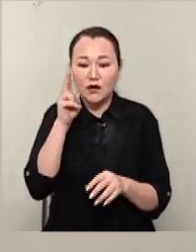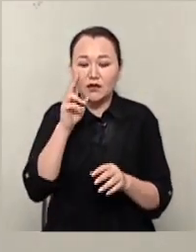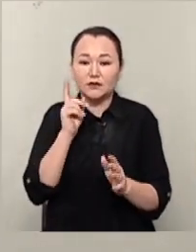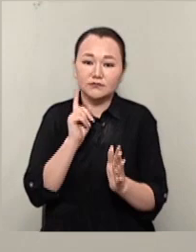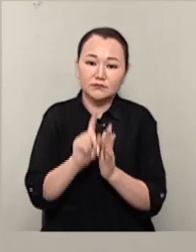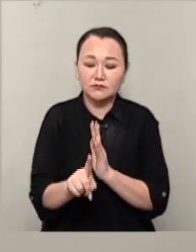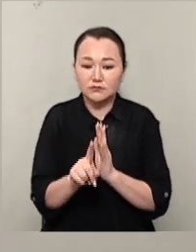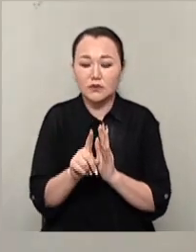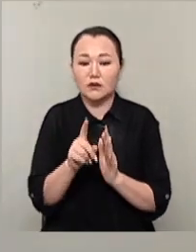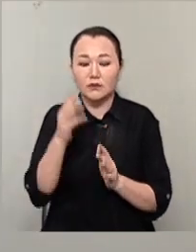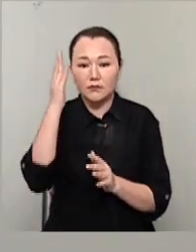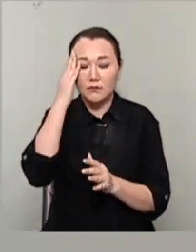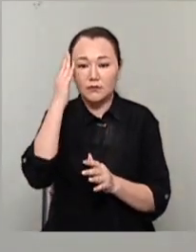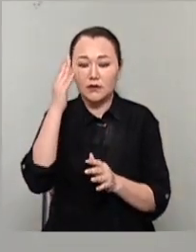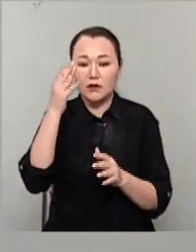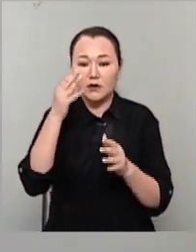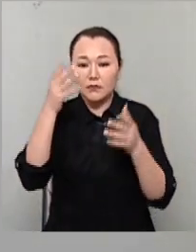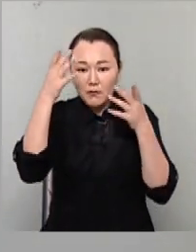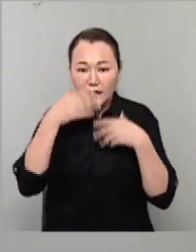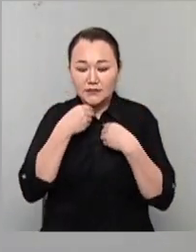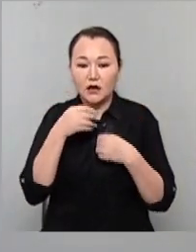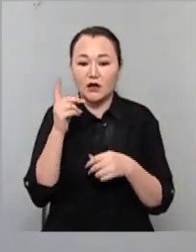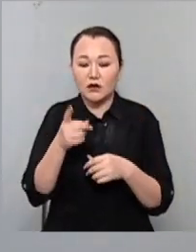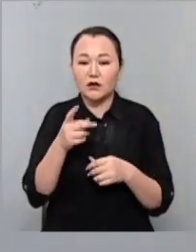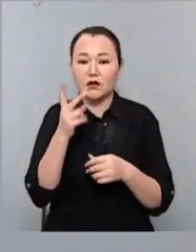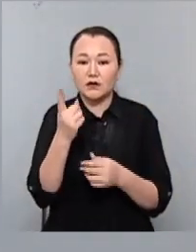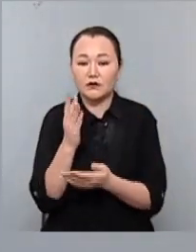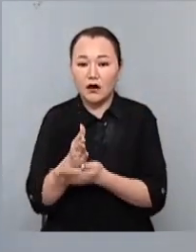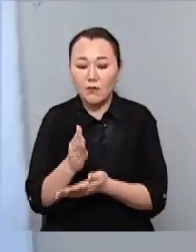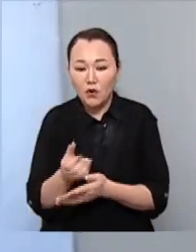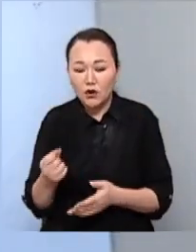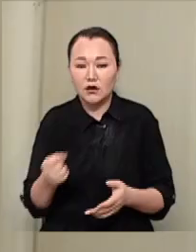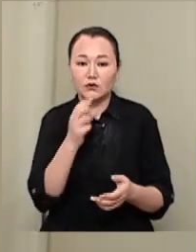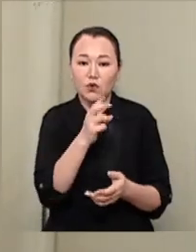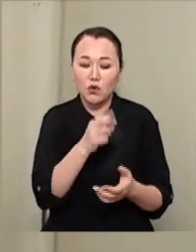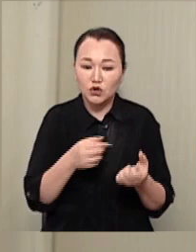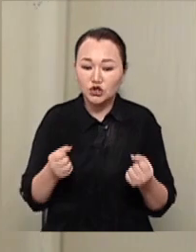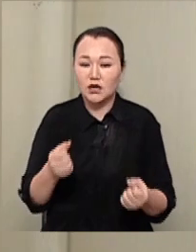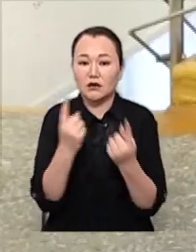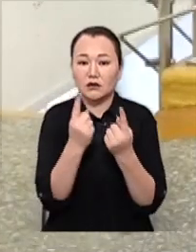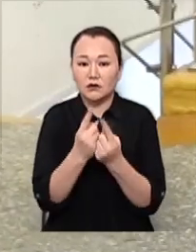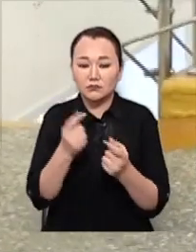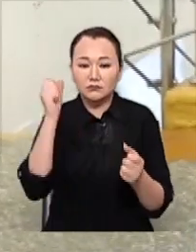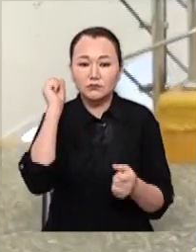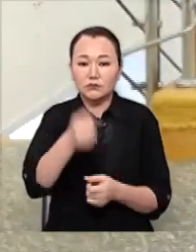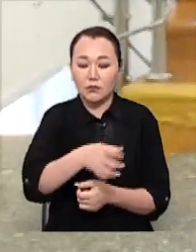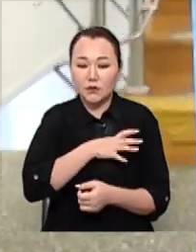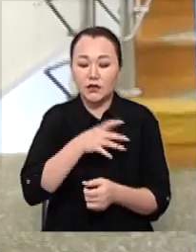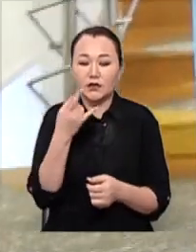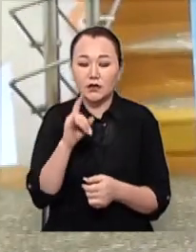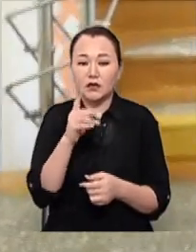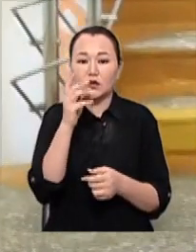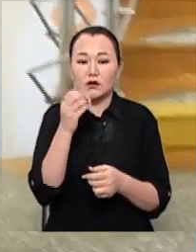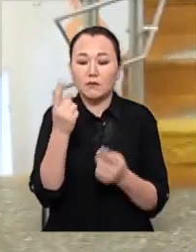оқушы басына бетперде киіп, бір қолына пышақ, бір қолына балта ұстап алып, сыныптастарына ала жүгірген. Қаруланған оқушы ең